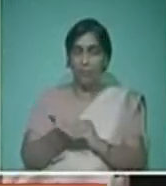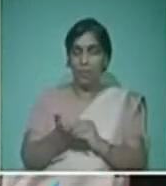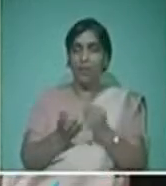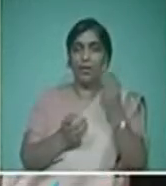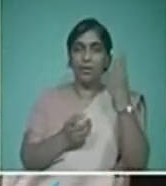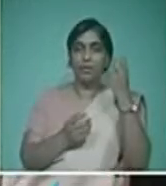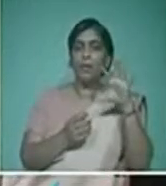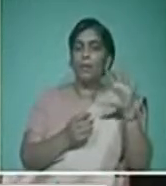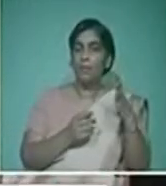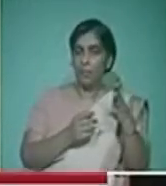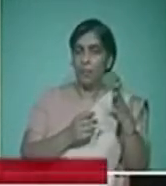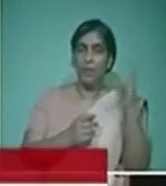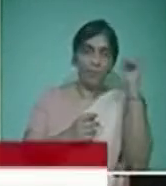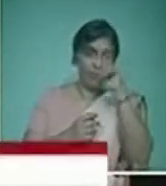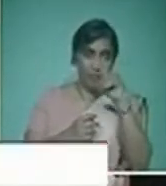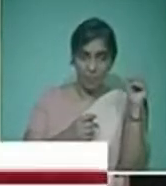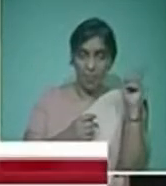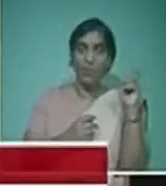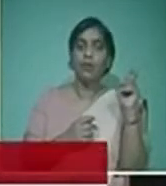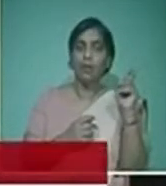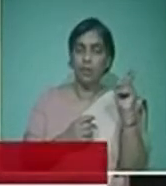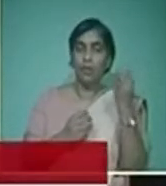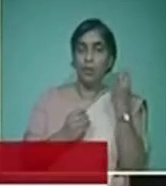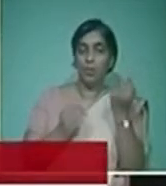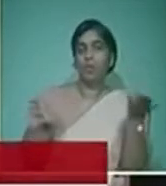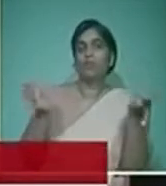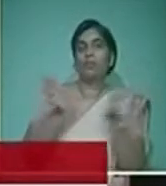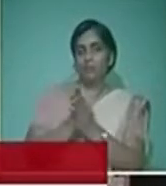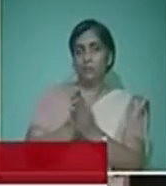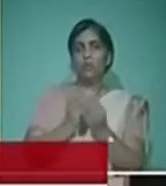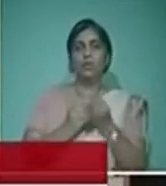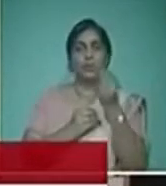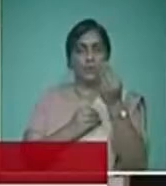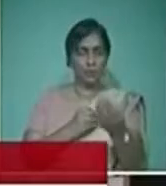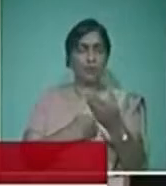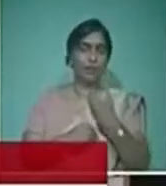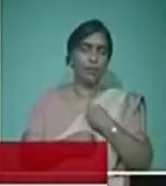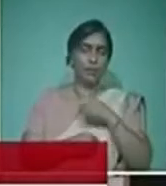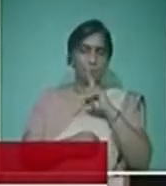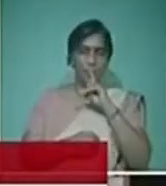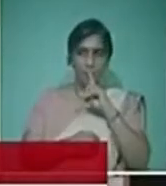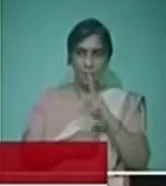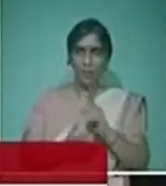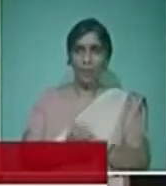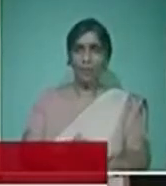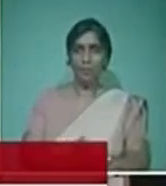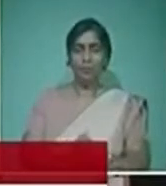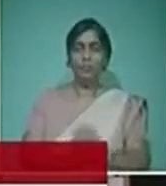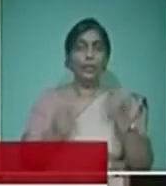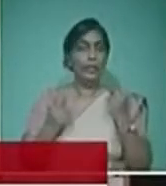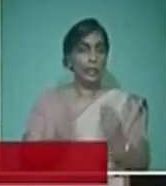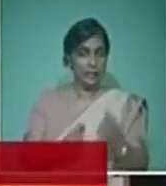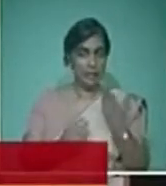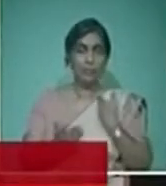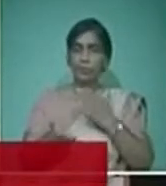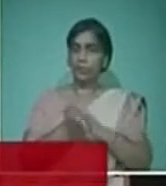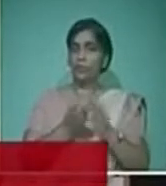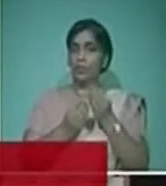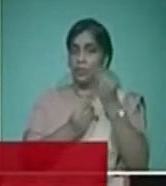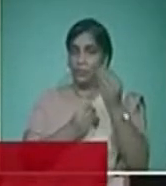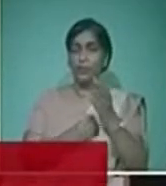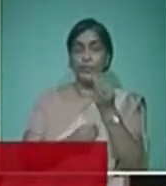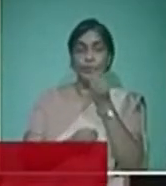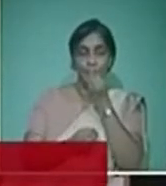රුපියල් 2500ක මාසික අතිරික දීමනක් ලබා දීමටත් මම යෝජනා කරනවා. ඉතා ඉක්මනින් සහන සැරසිතු